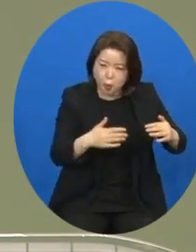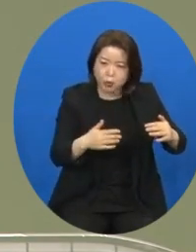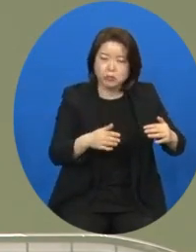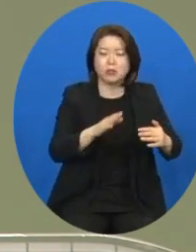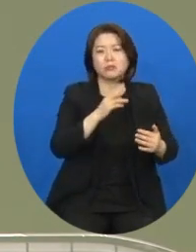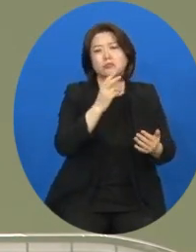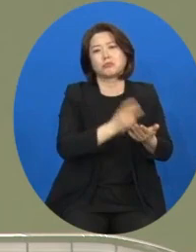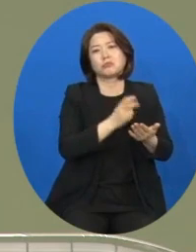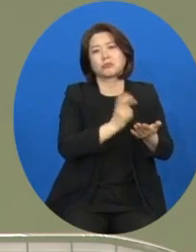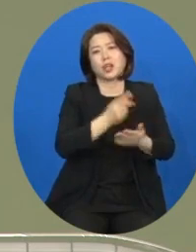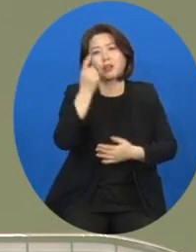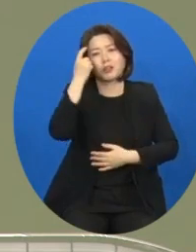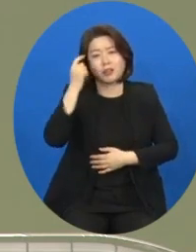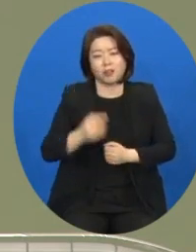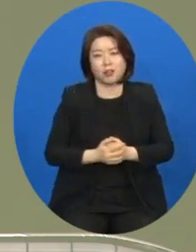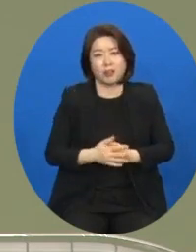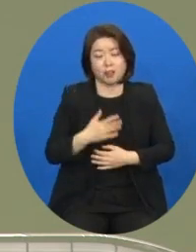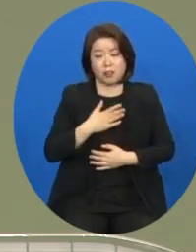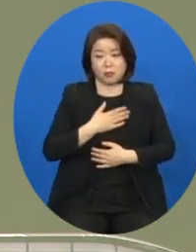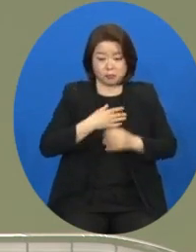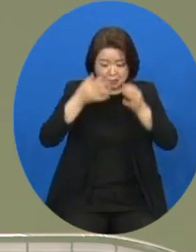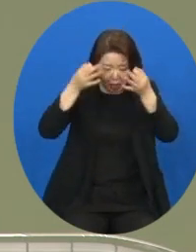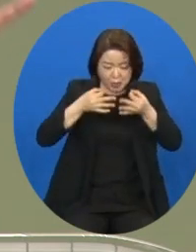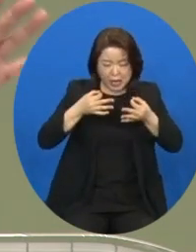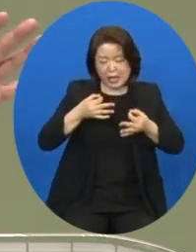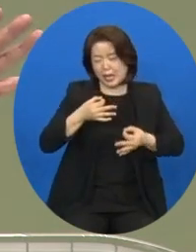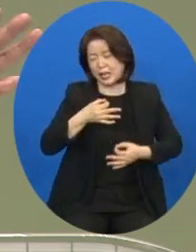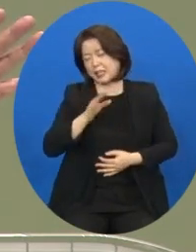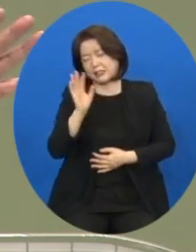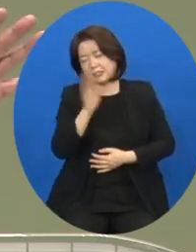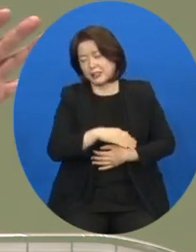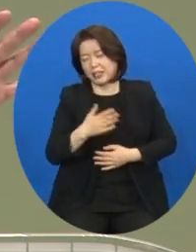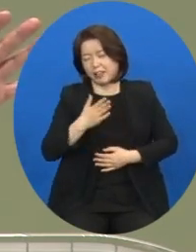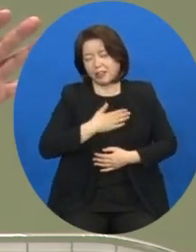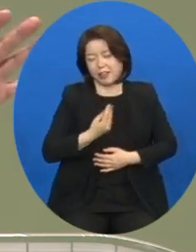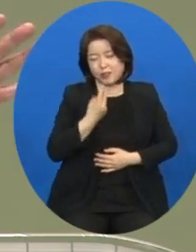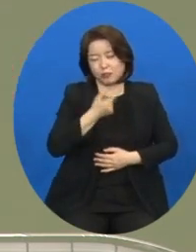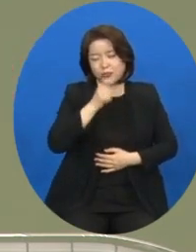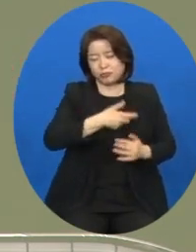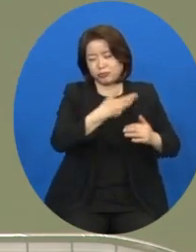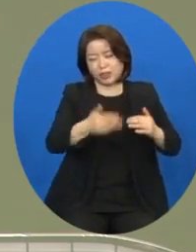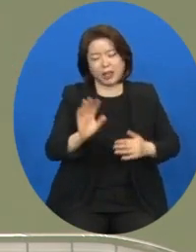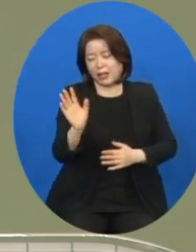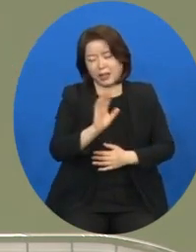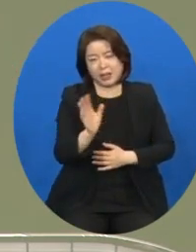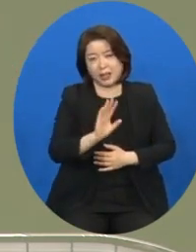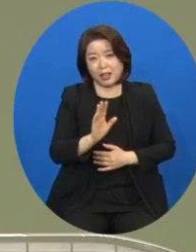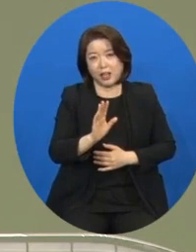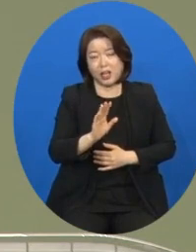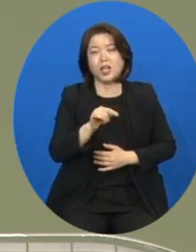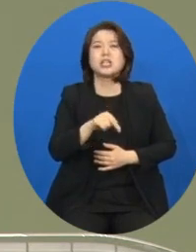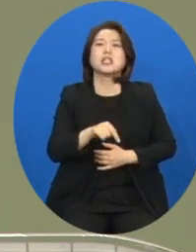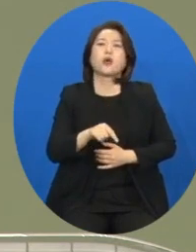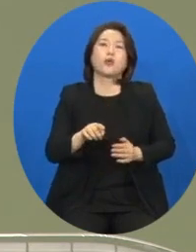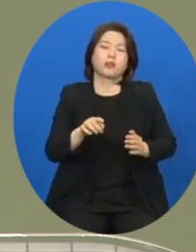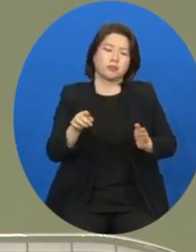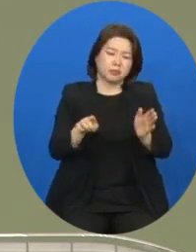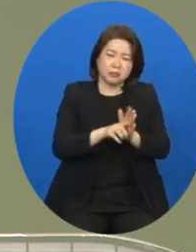아유, 나 같은 사람에게서 무슨 생수의 강이 흘러나겠어? 이 불신이